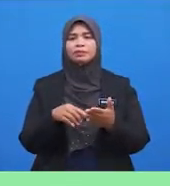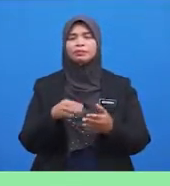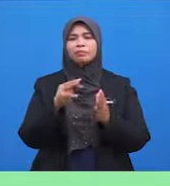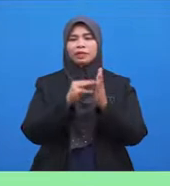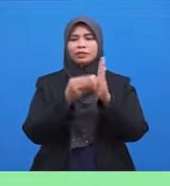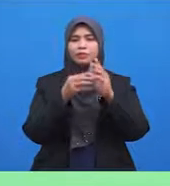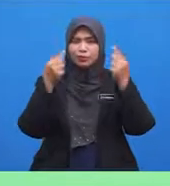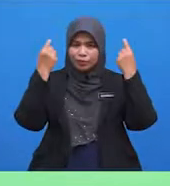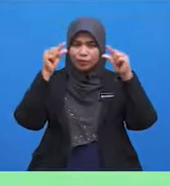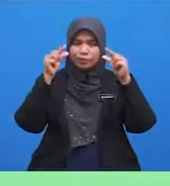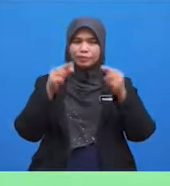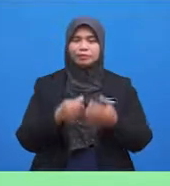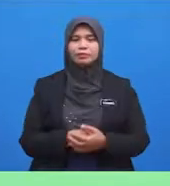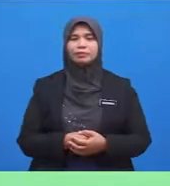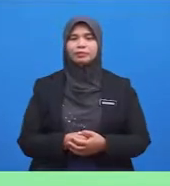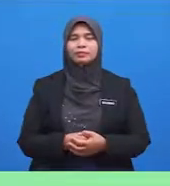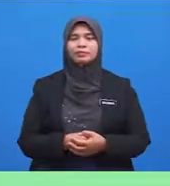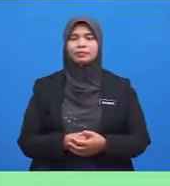apa maksud guru?